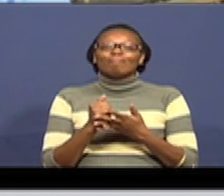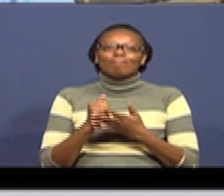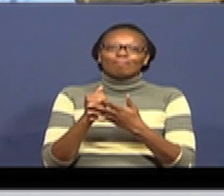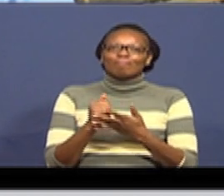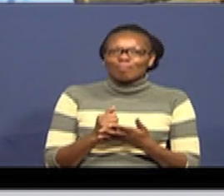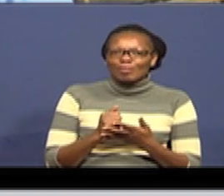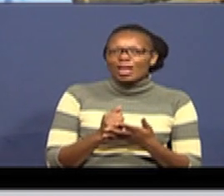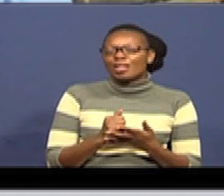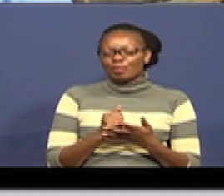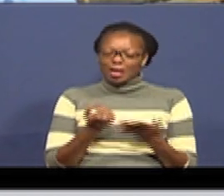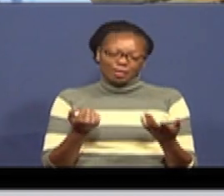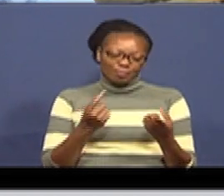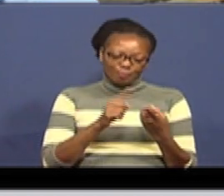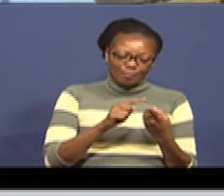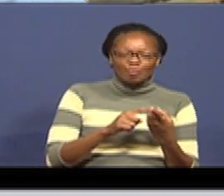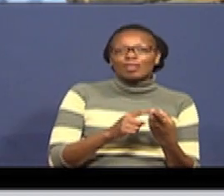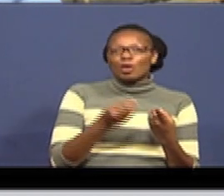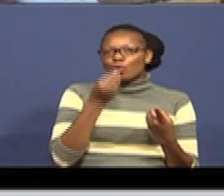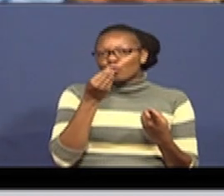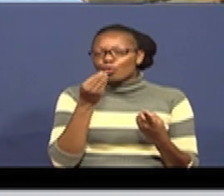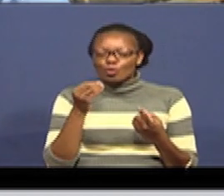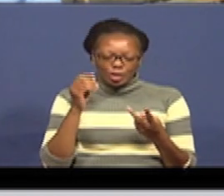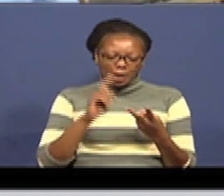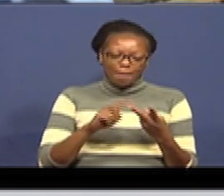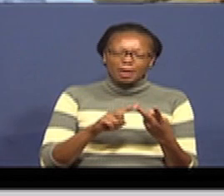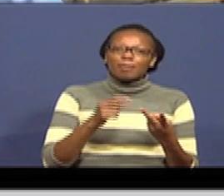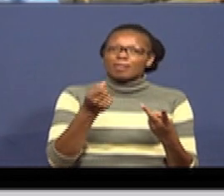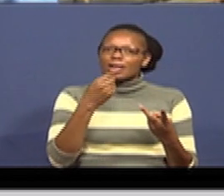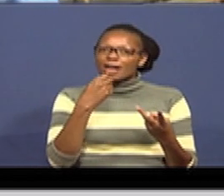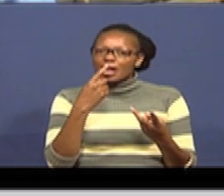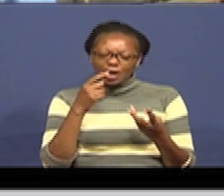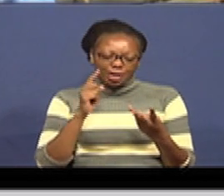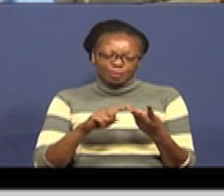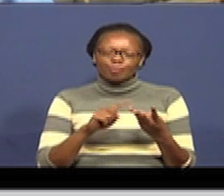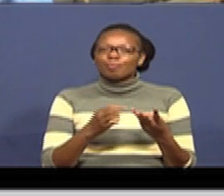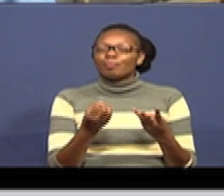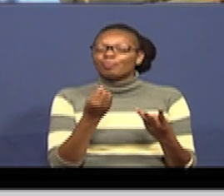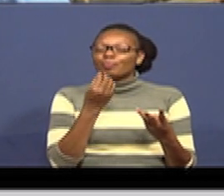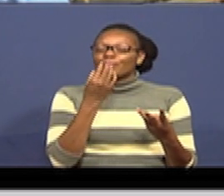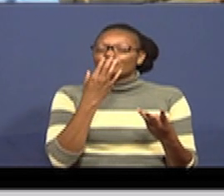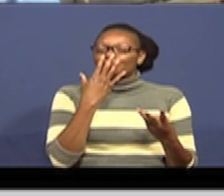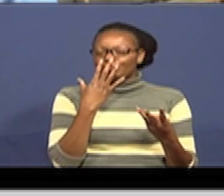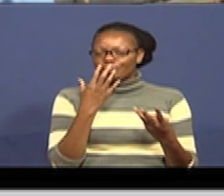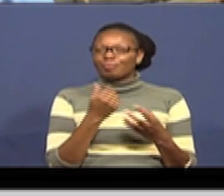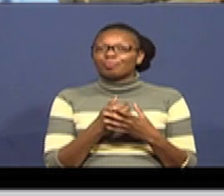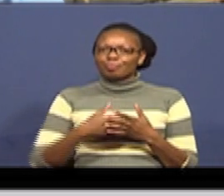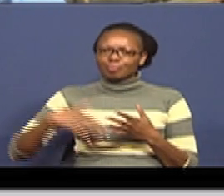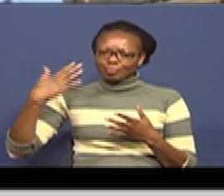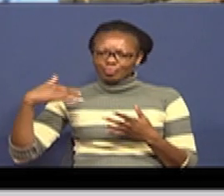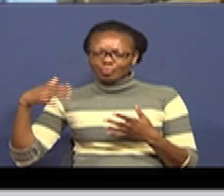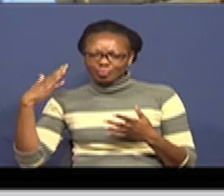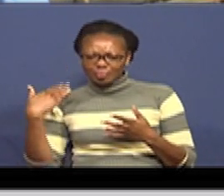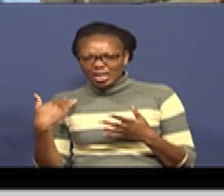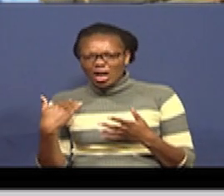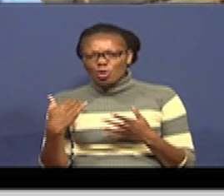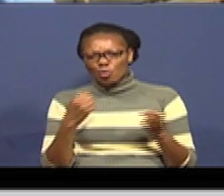magari. So ni iko na muhimu tofauti tofauti. Kuanzia kwa chakula, kwenda